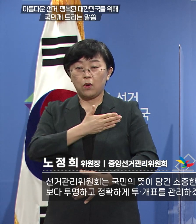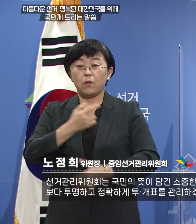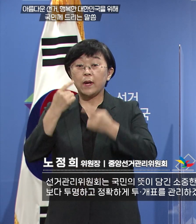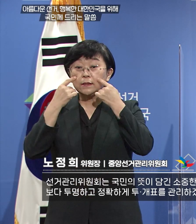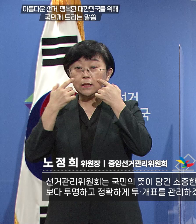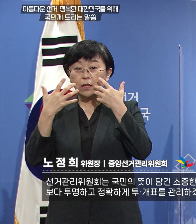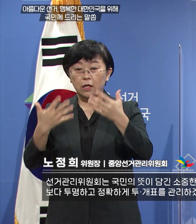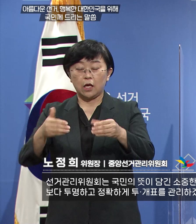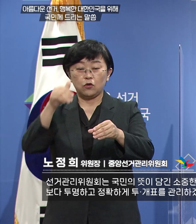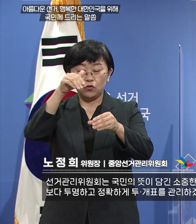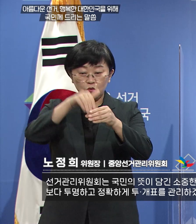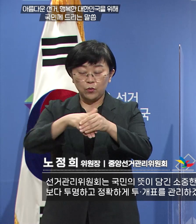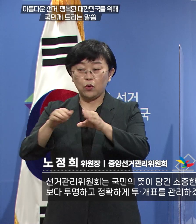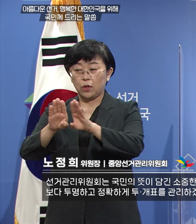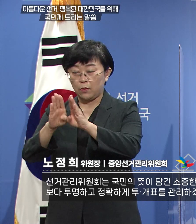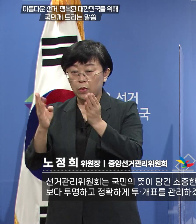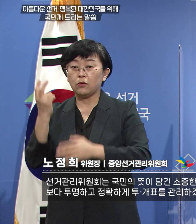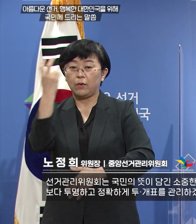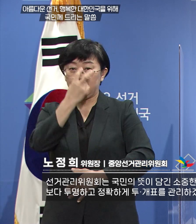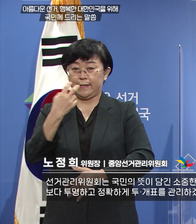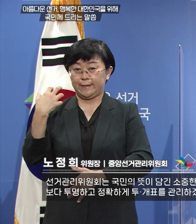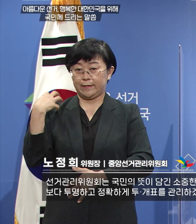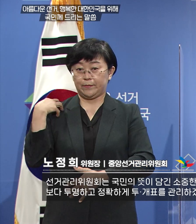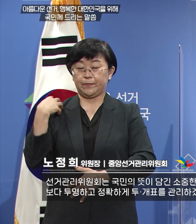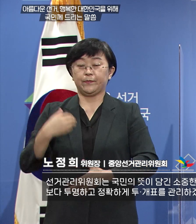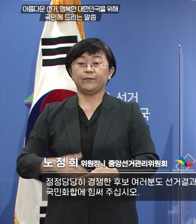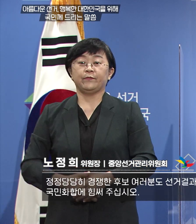정확하게 투개표를 관리하겠습니다.